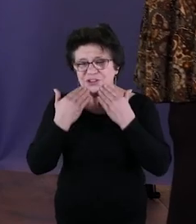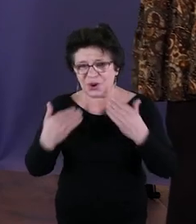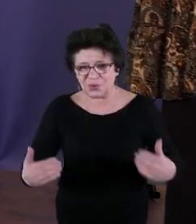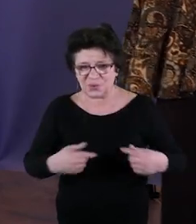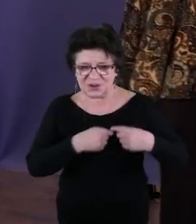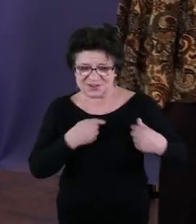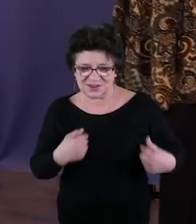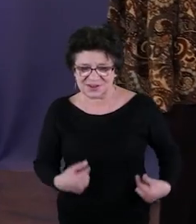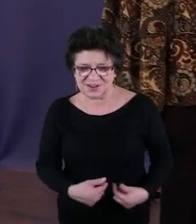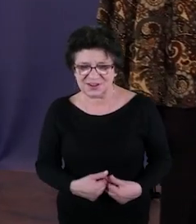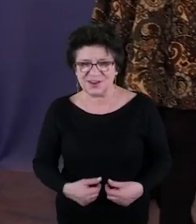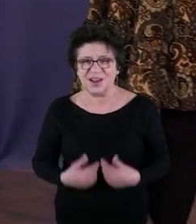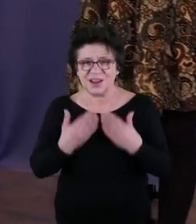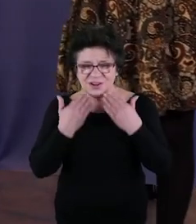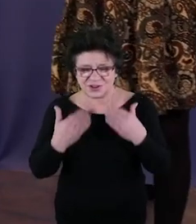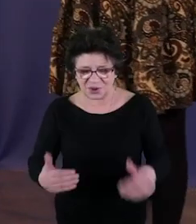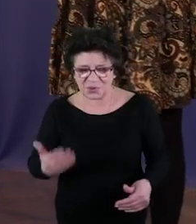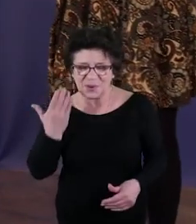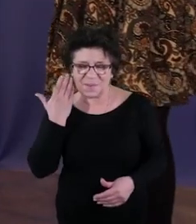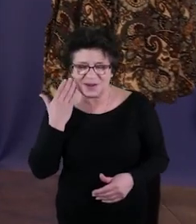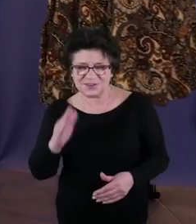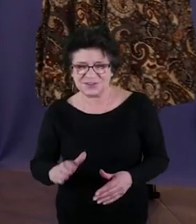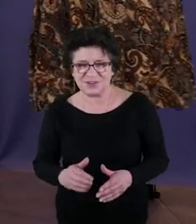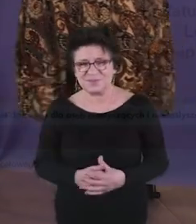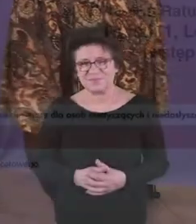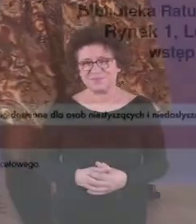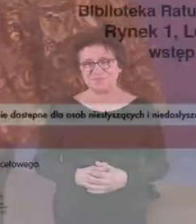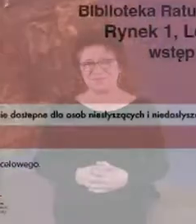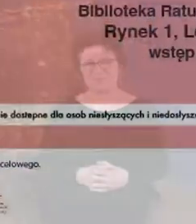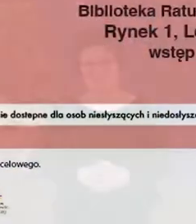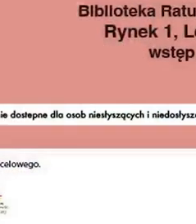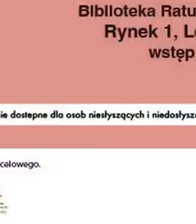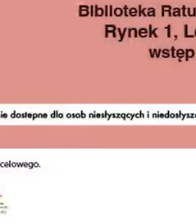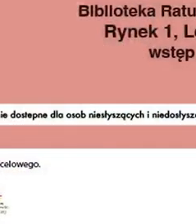serdecznie dziękuję bardzo dziękuję państwu